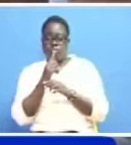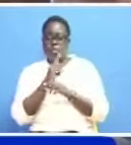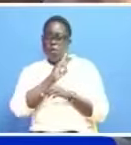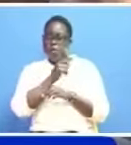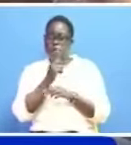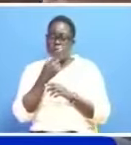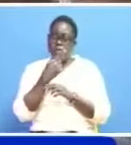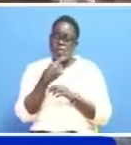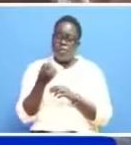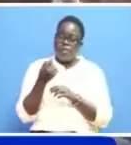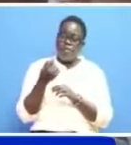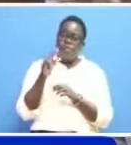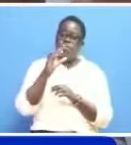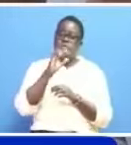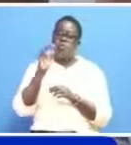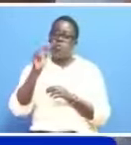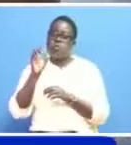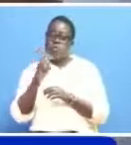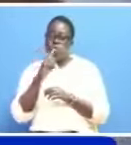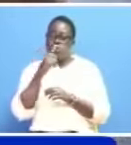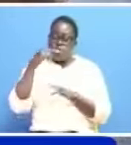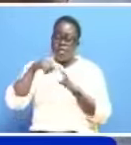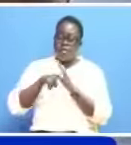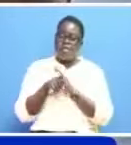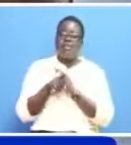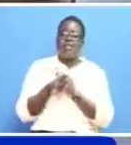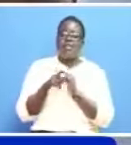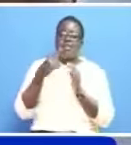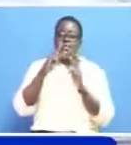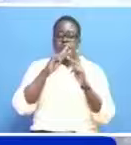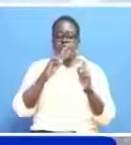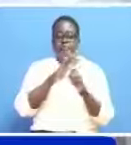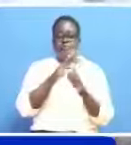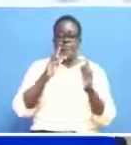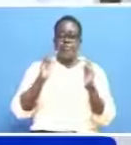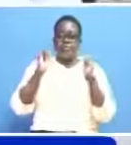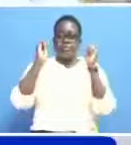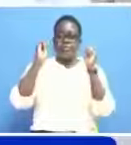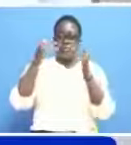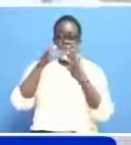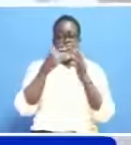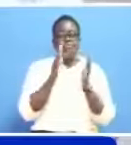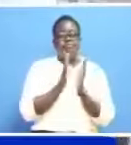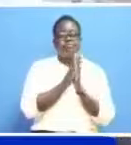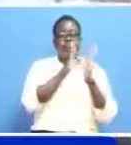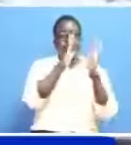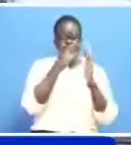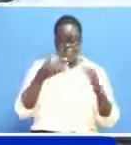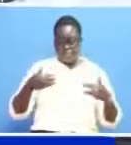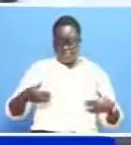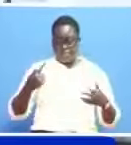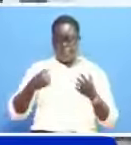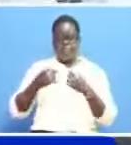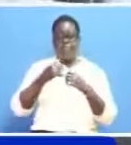the hooliganism and the goons who infiltrated the peaceful protest. Ingini makathi ya vanene ya muika kuyumilia kwa